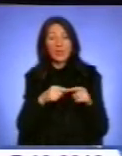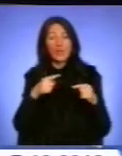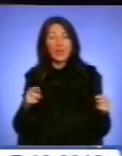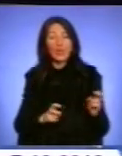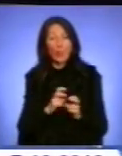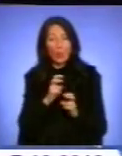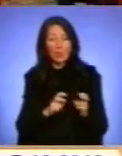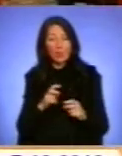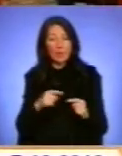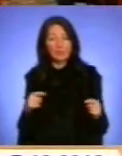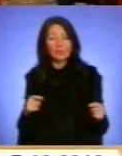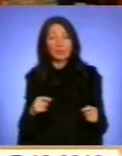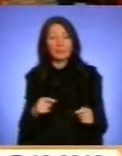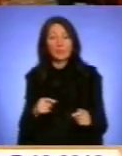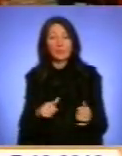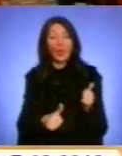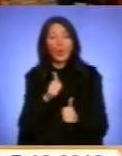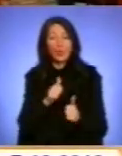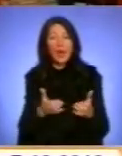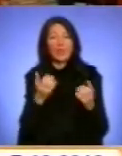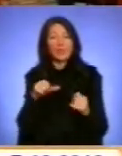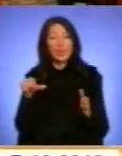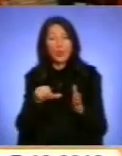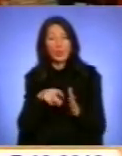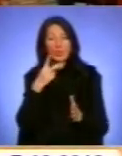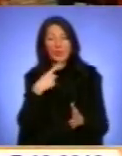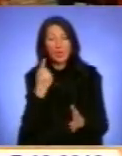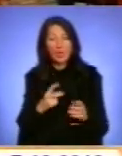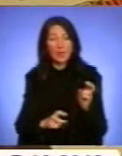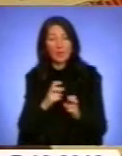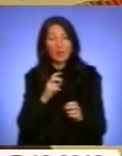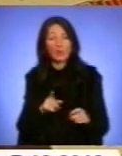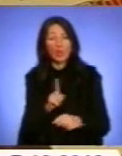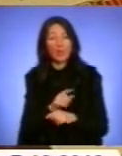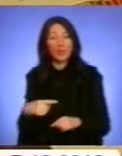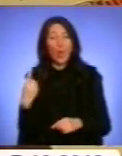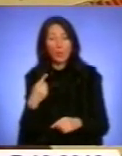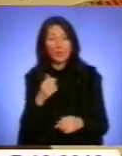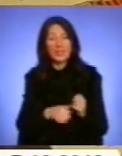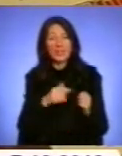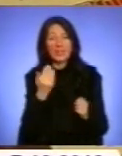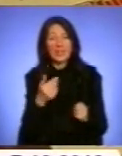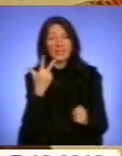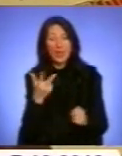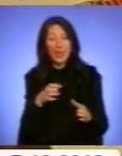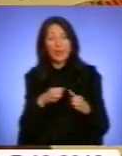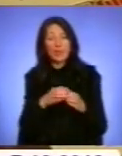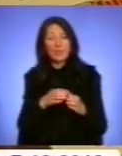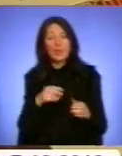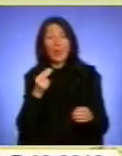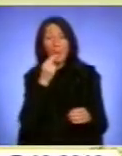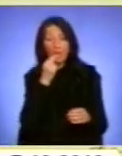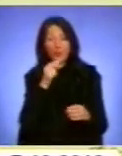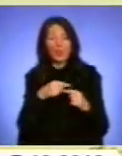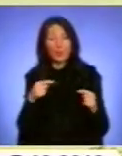сюжеті. У змаганнях взяло участь 21 підприємство Тернопільської області. Серед них 3 у номінації «Продовольча